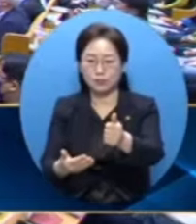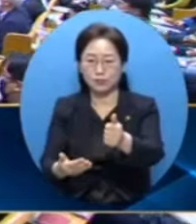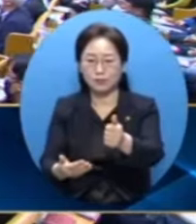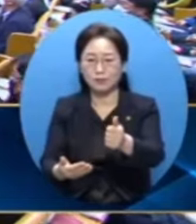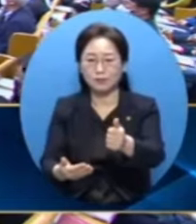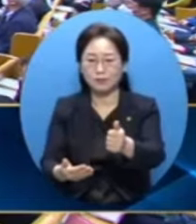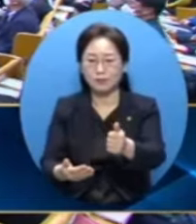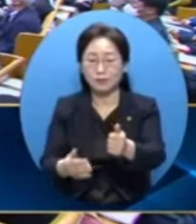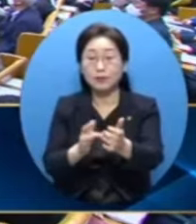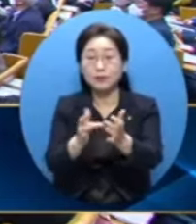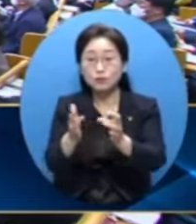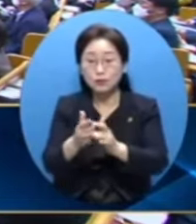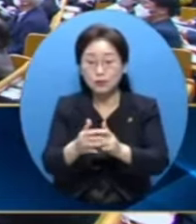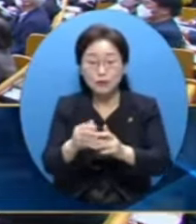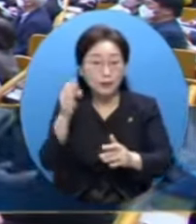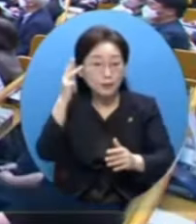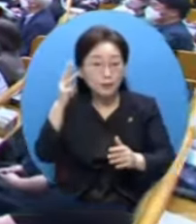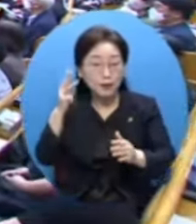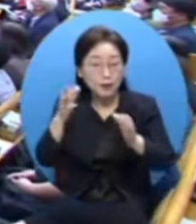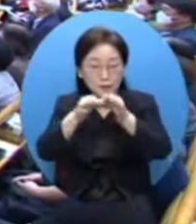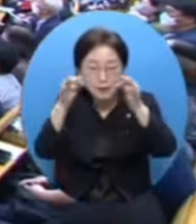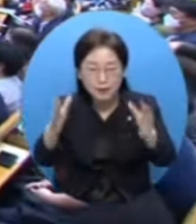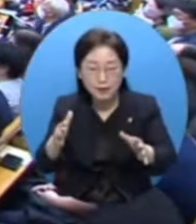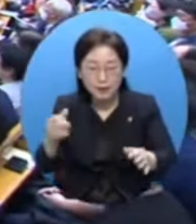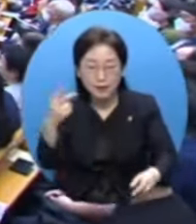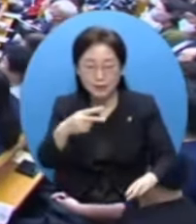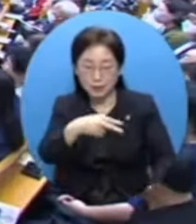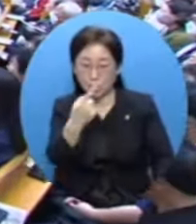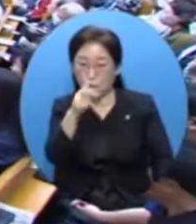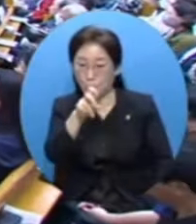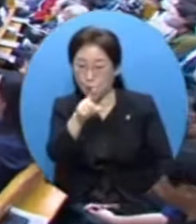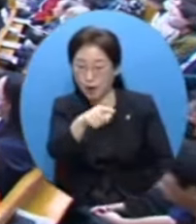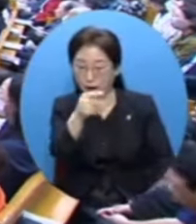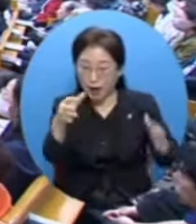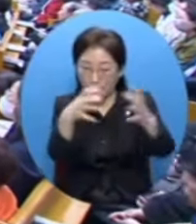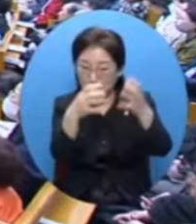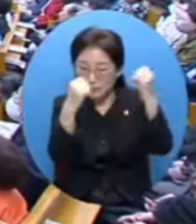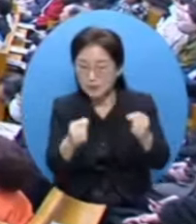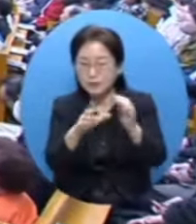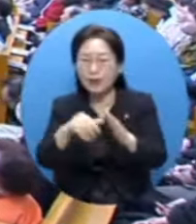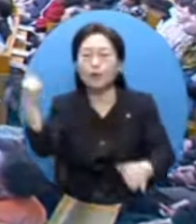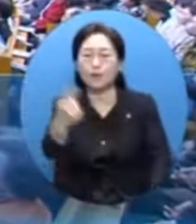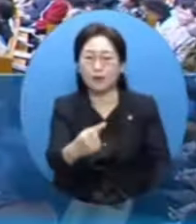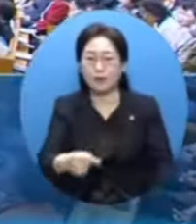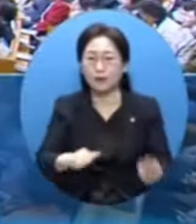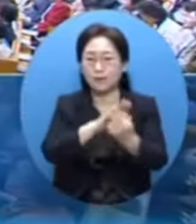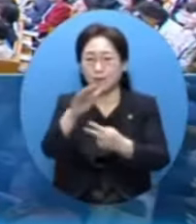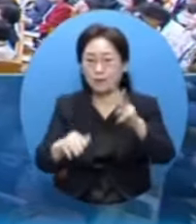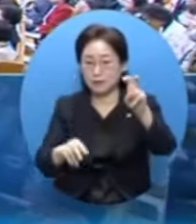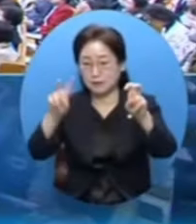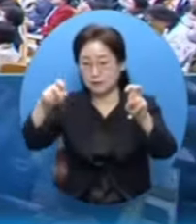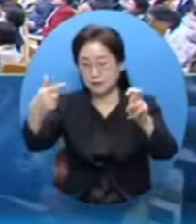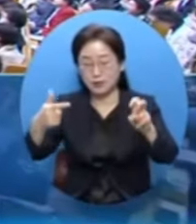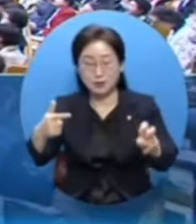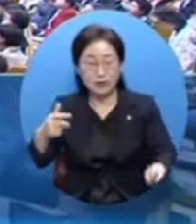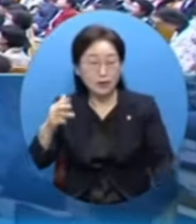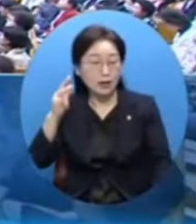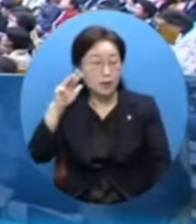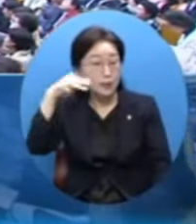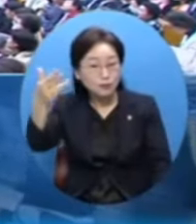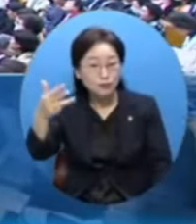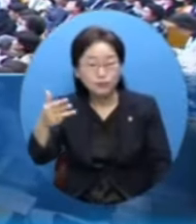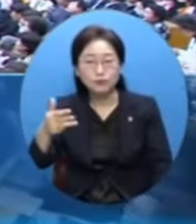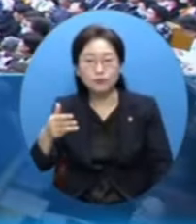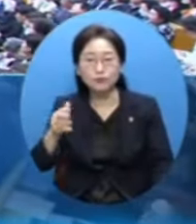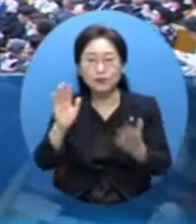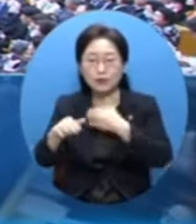예수님이 8일 만에 다시 도마가 있을 때 그들에게 나타나셨습니다. 요한복음 20장 20절입니다. 여드레를 지나서 제자들이